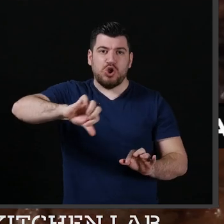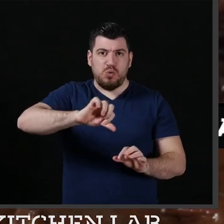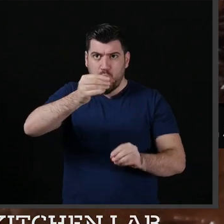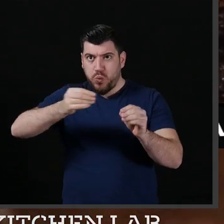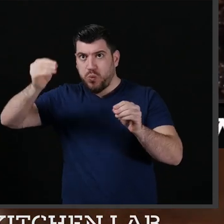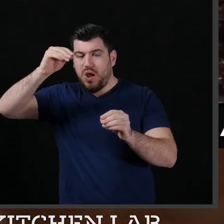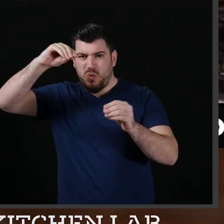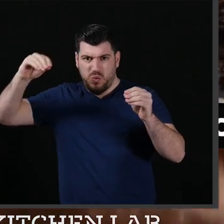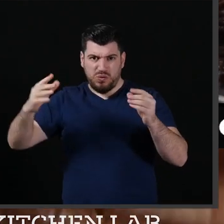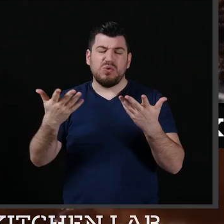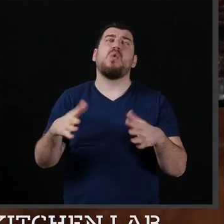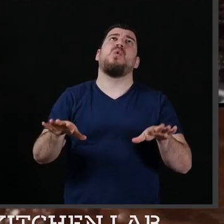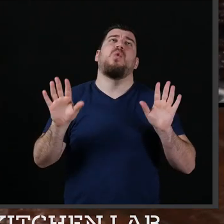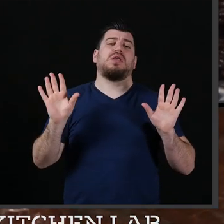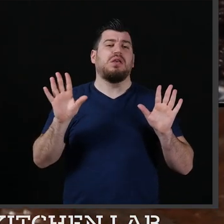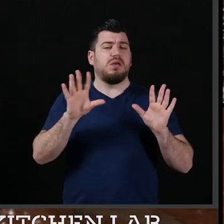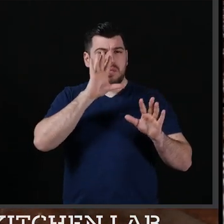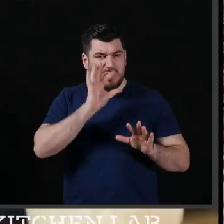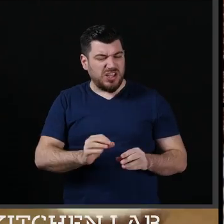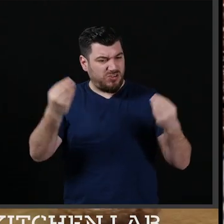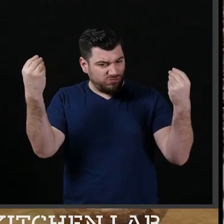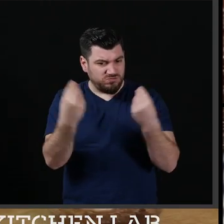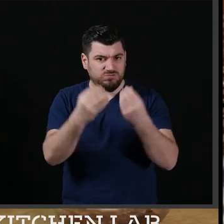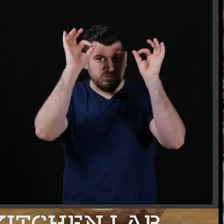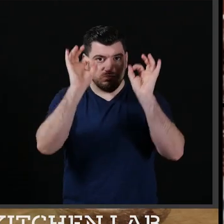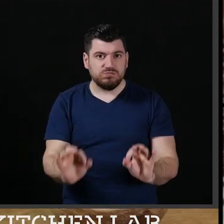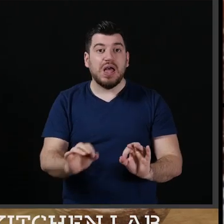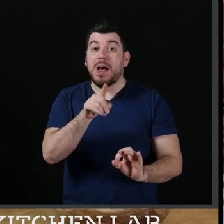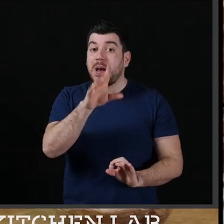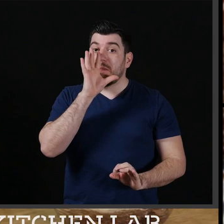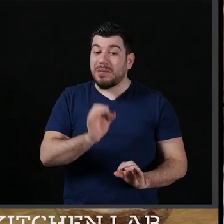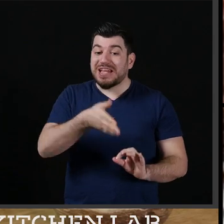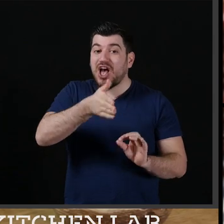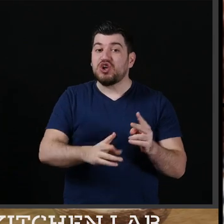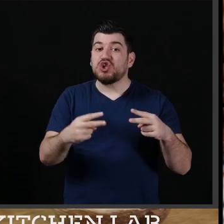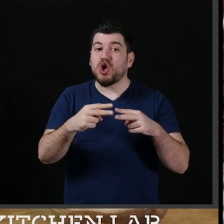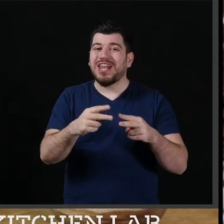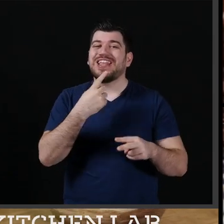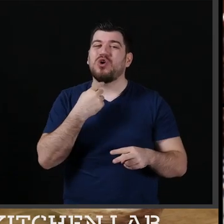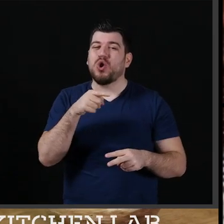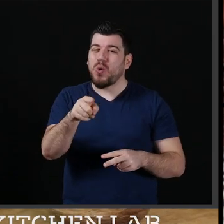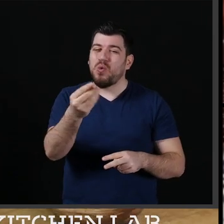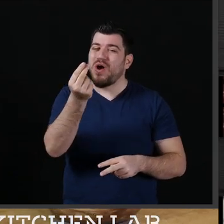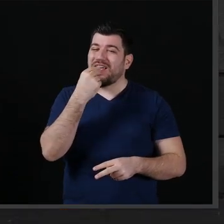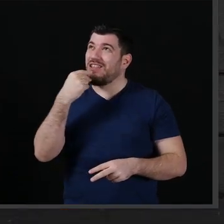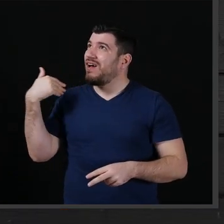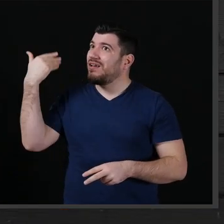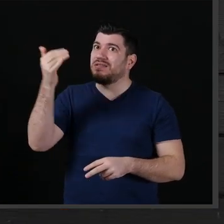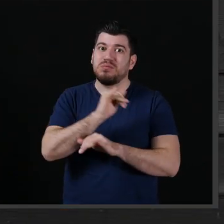θα έχει πάρα πολύ σοκολάτα και νομίζω ότι θα είναι ένα από τα πιο σοκολατένια γλυκά που έχετε δοκιμάσει ποτέ